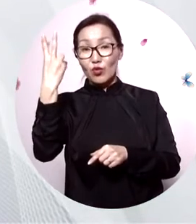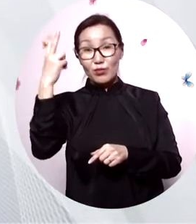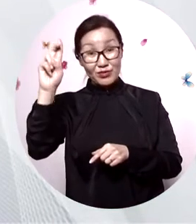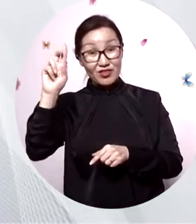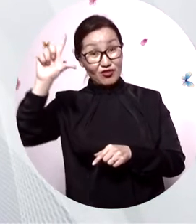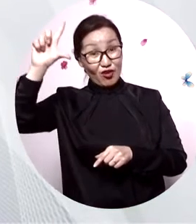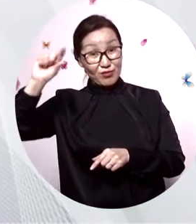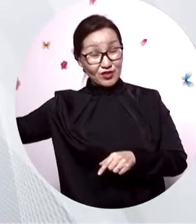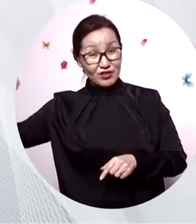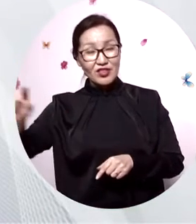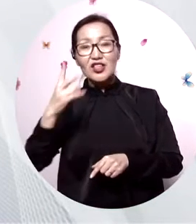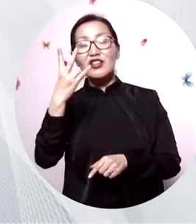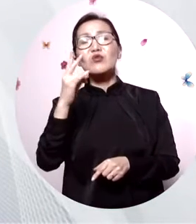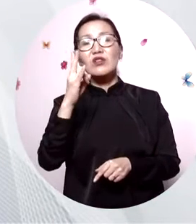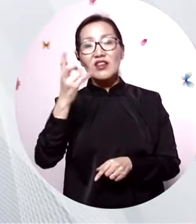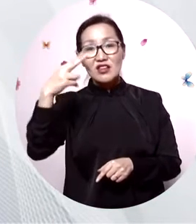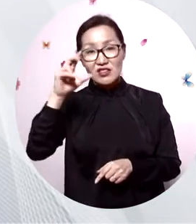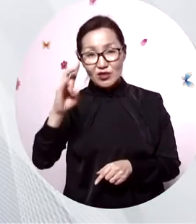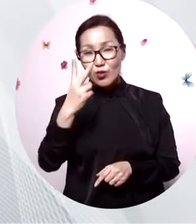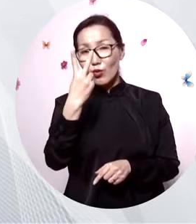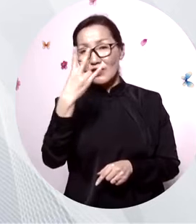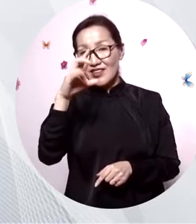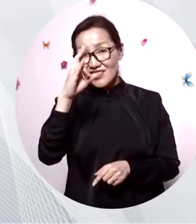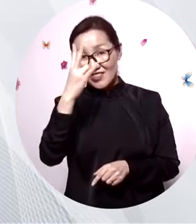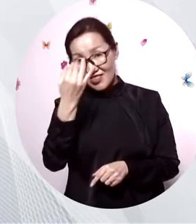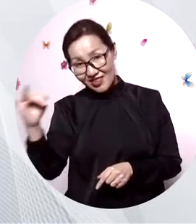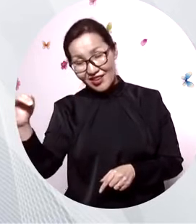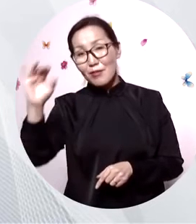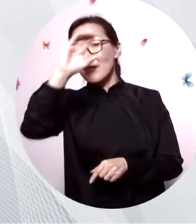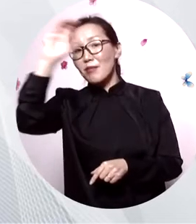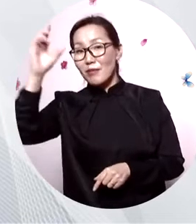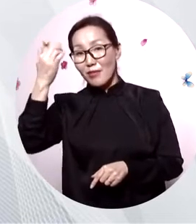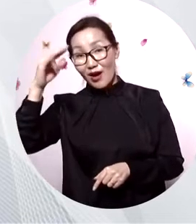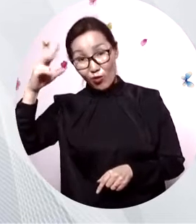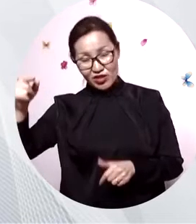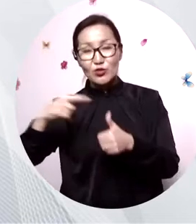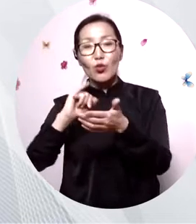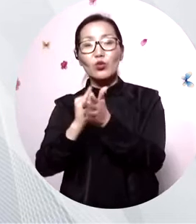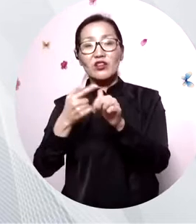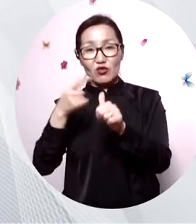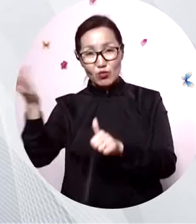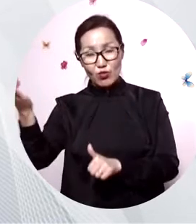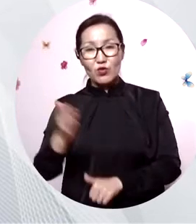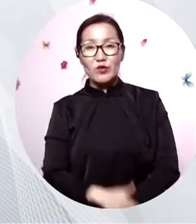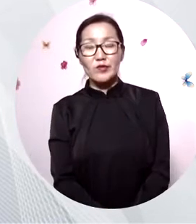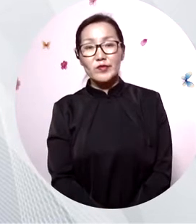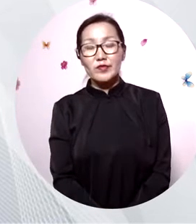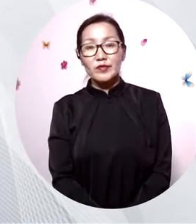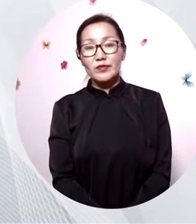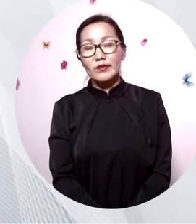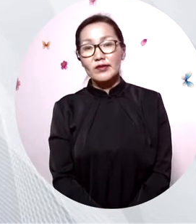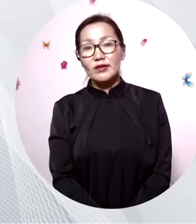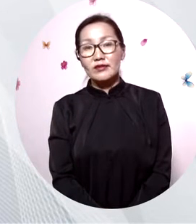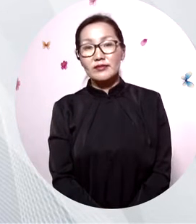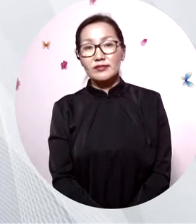Нүб гэсэн байна. Энэ нь нэгдсэн үндэсний байгууллага гэсэн утгатай тийм үү? За,